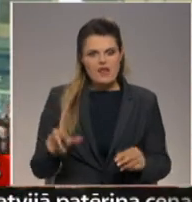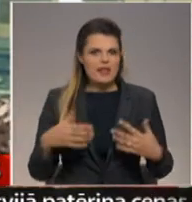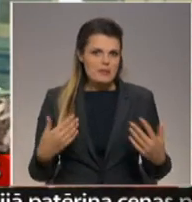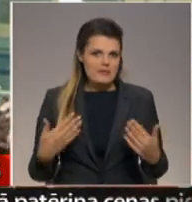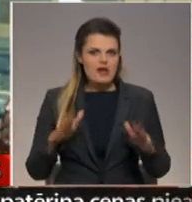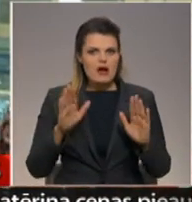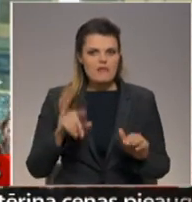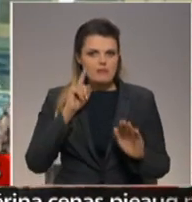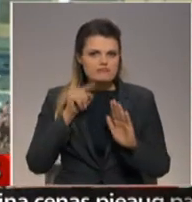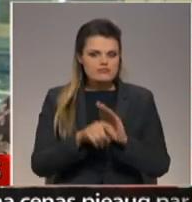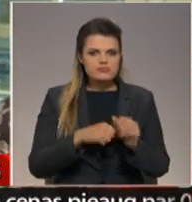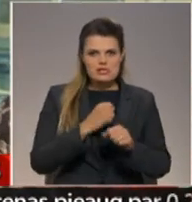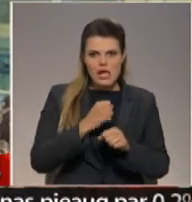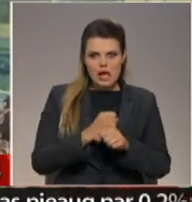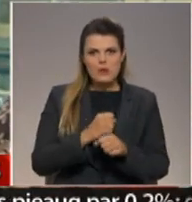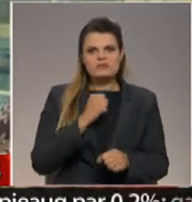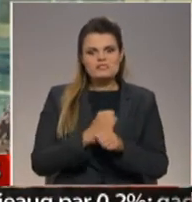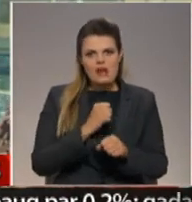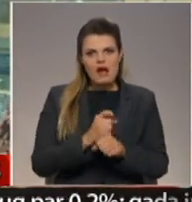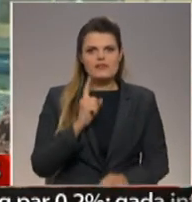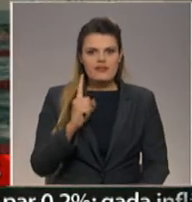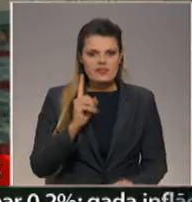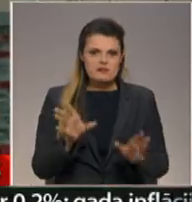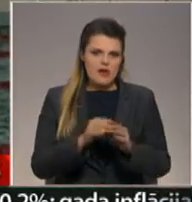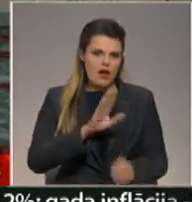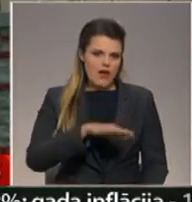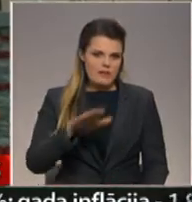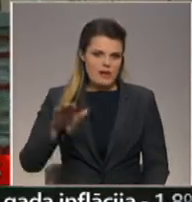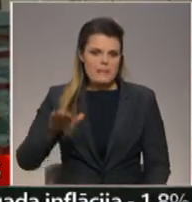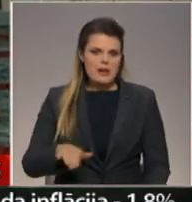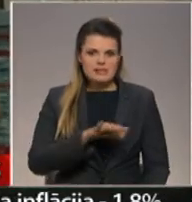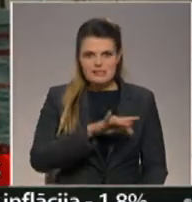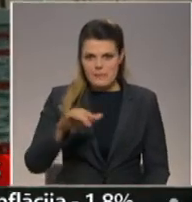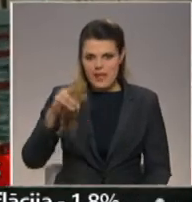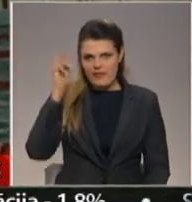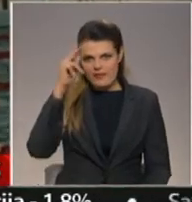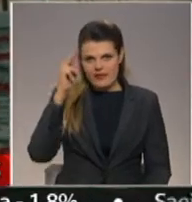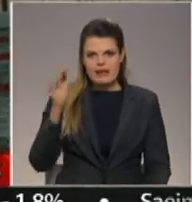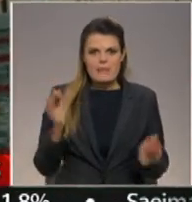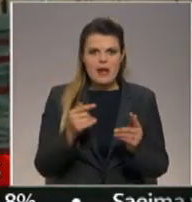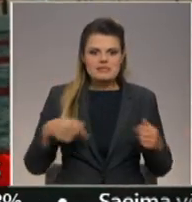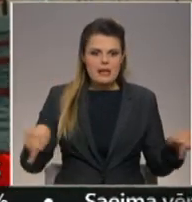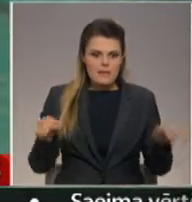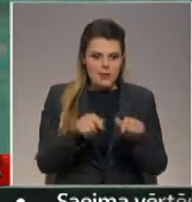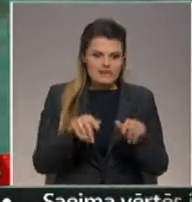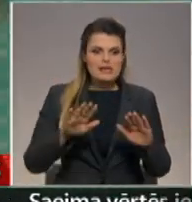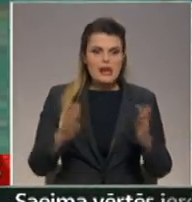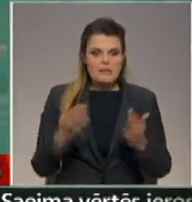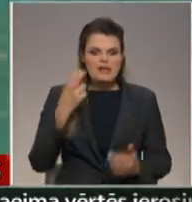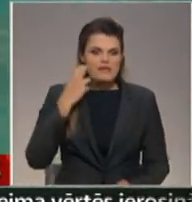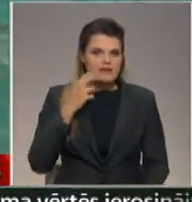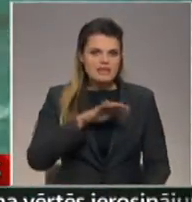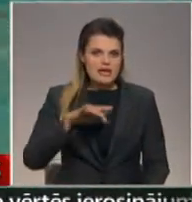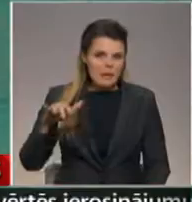var iezināties darbā un strādāt tikai ar bērniem. Mazākie peldētāji trenējas mazajā baseinā, savukārt